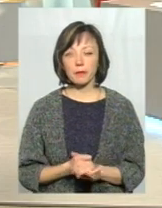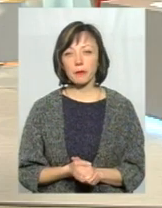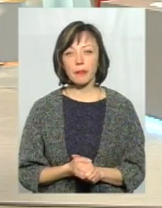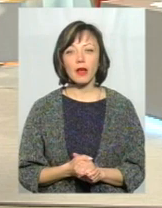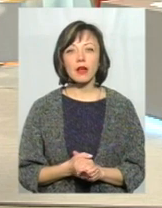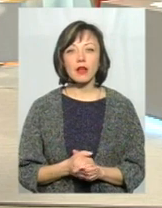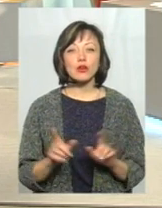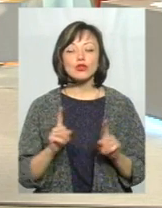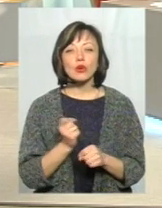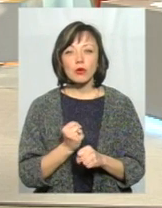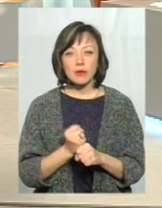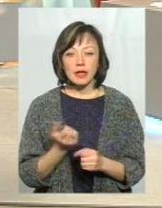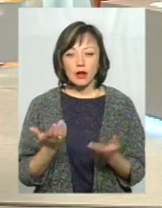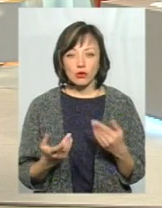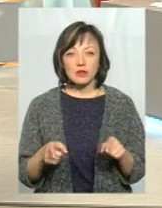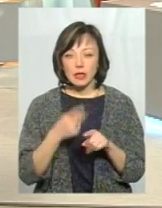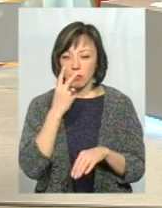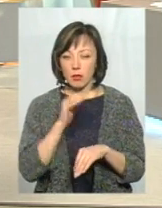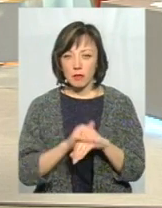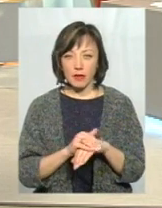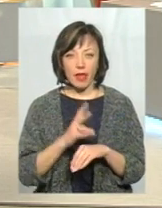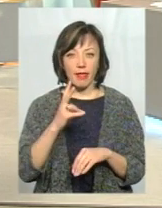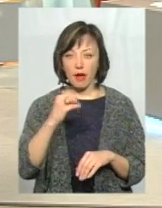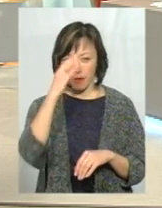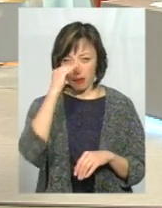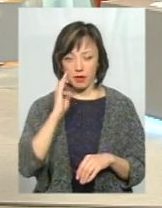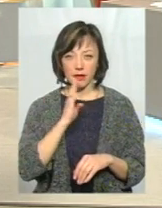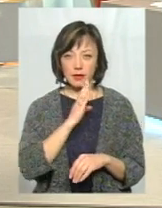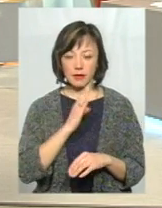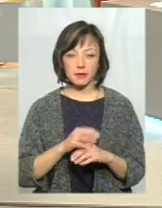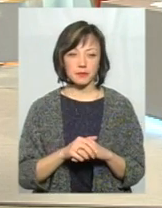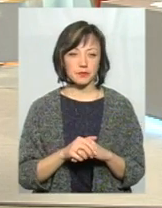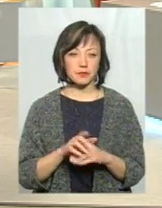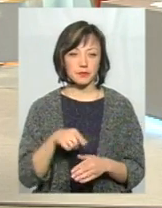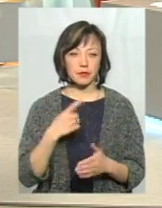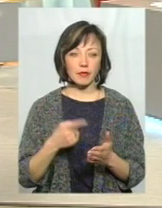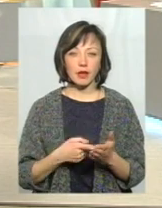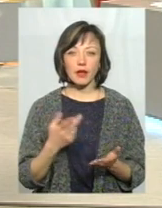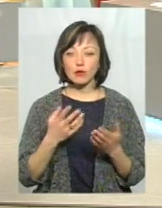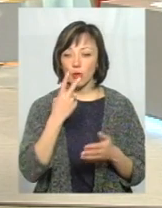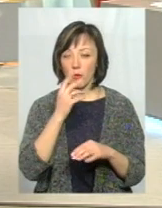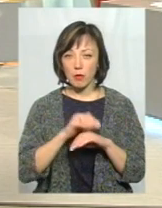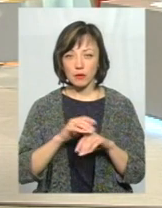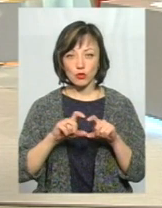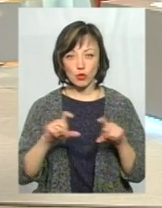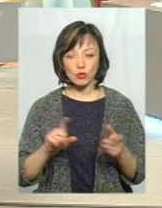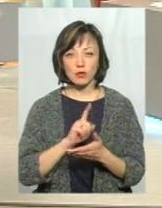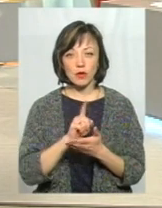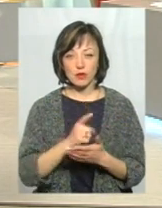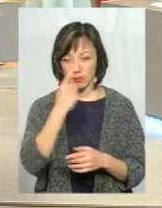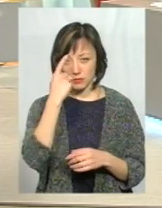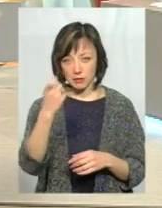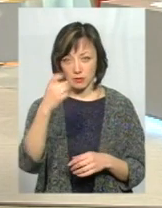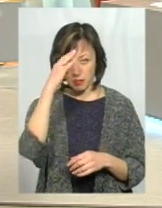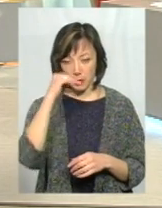в цьому випадку робити, якщо це все ж таки помітили не батьки? Якщо помітили не батьки, якщо помітили в школі, то вони зобов'язані довести